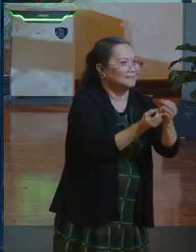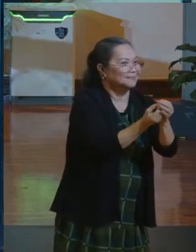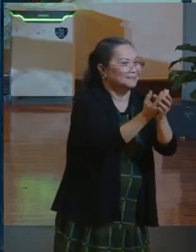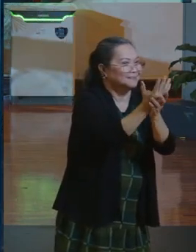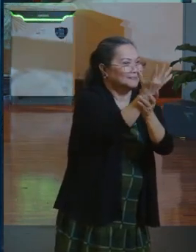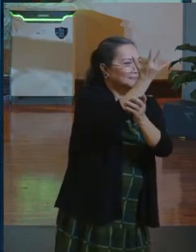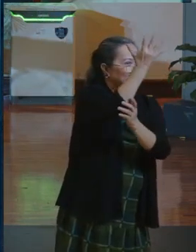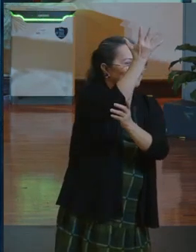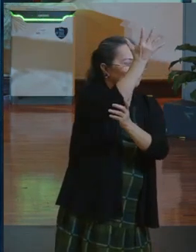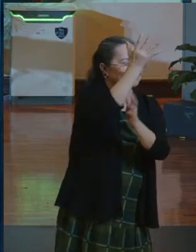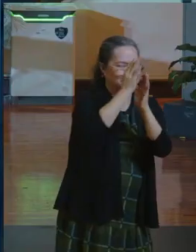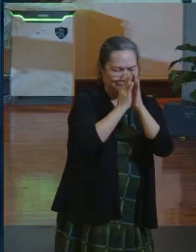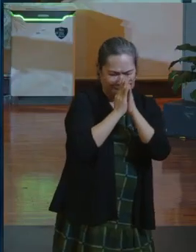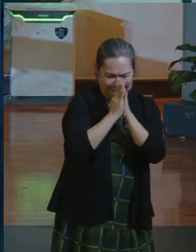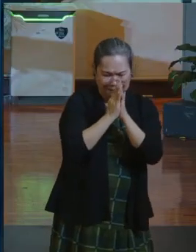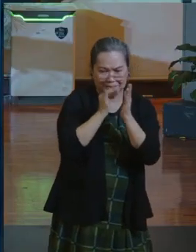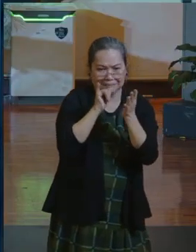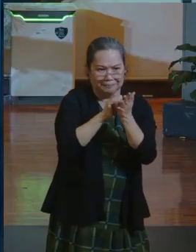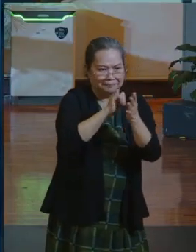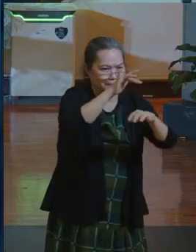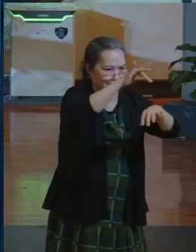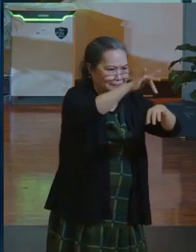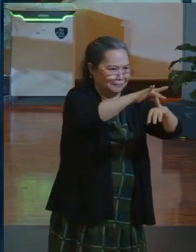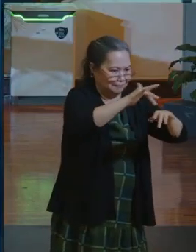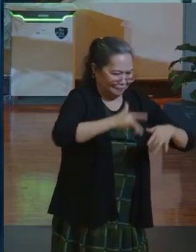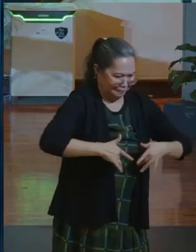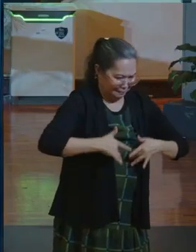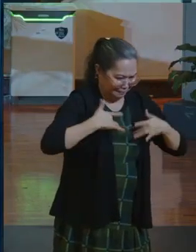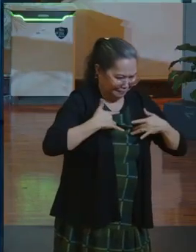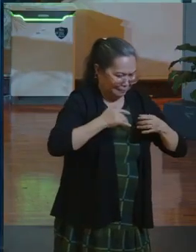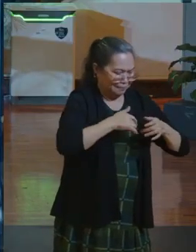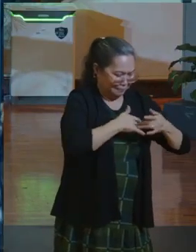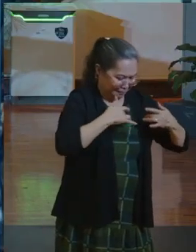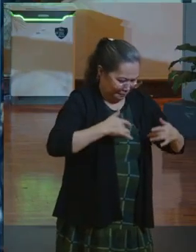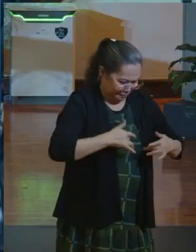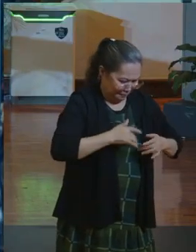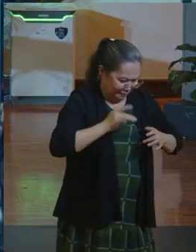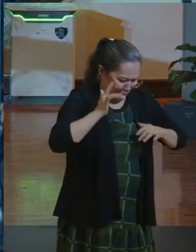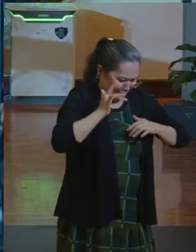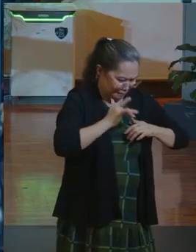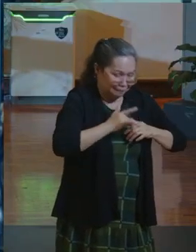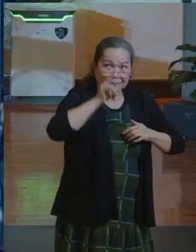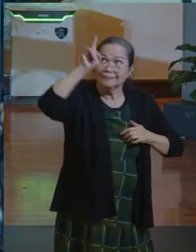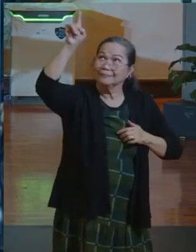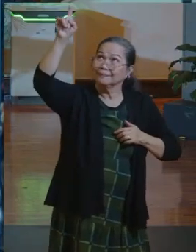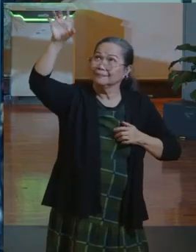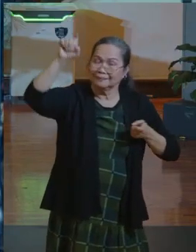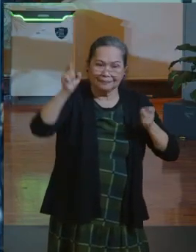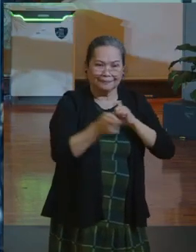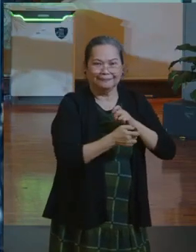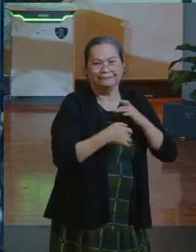Pananalangin natin na sila ay pag-umir ang kanilang mga puso sapagkat siya ang nagbabawi ng Diyos.